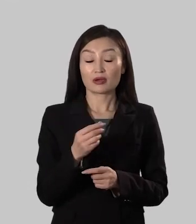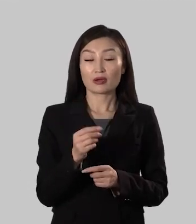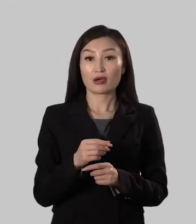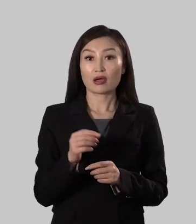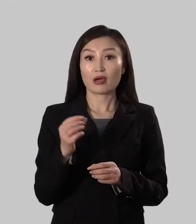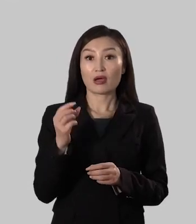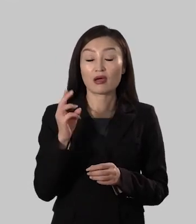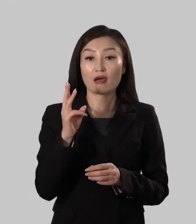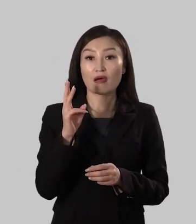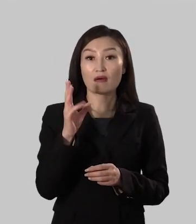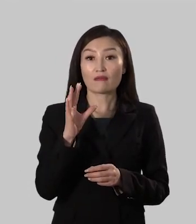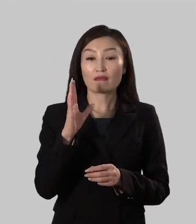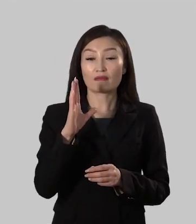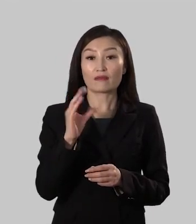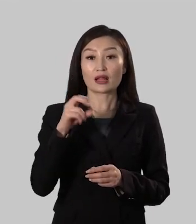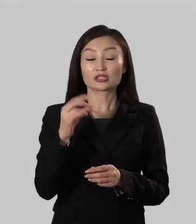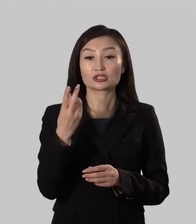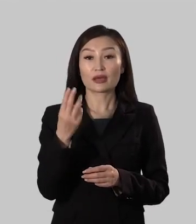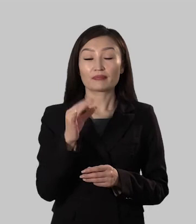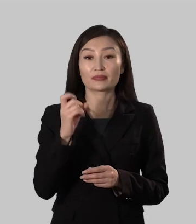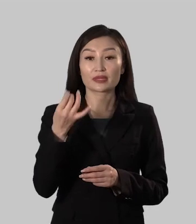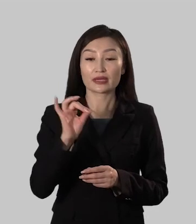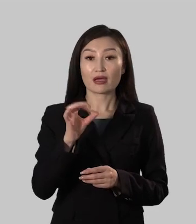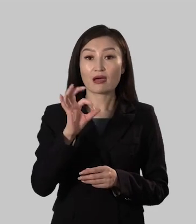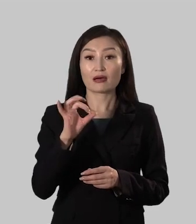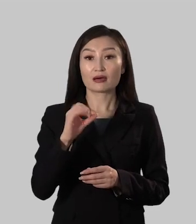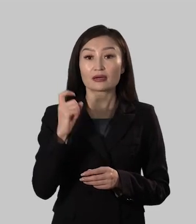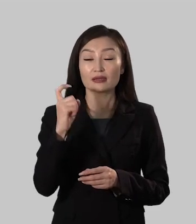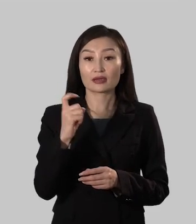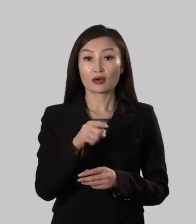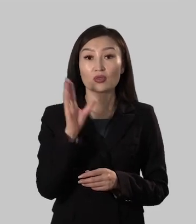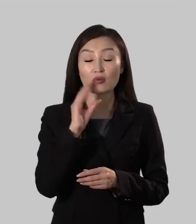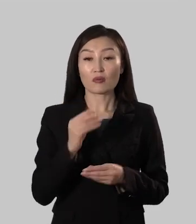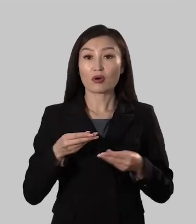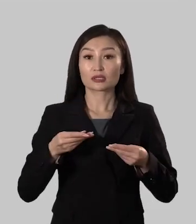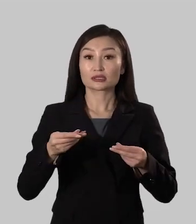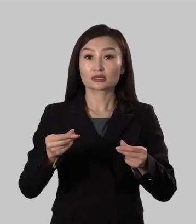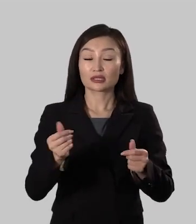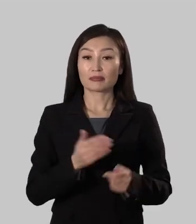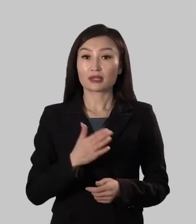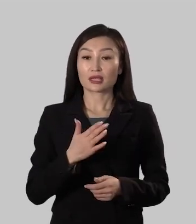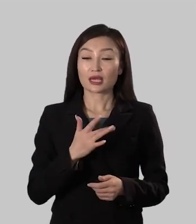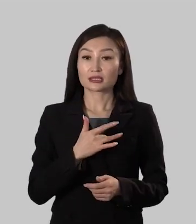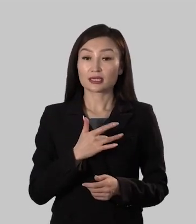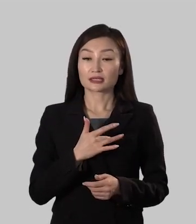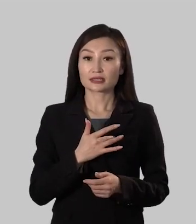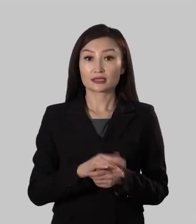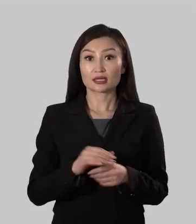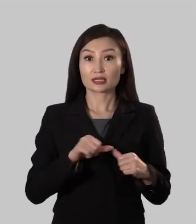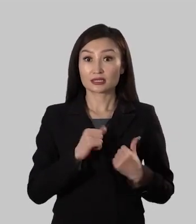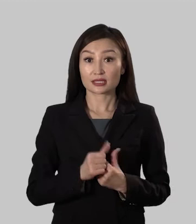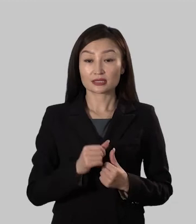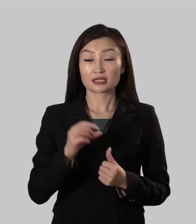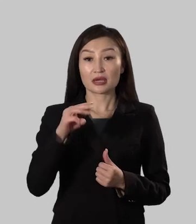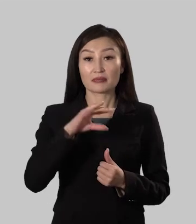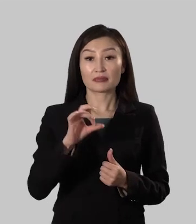волшебный орех-крокотук. Своим волшебством он мог растопить сердце принца. Но капризный